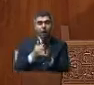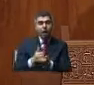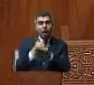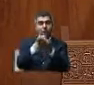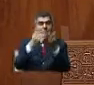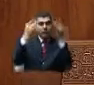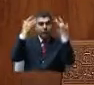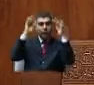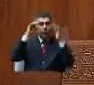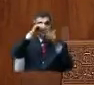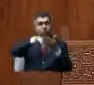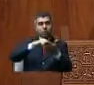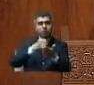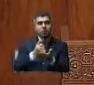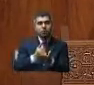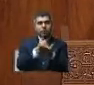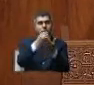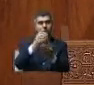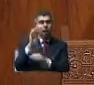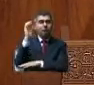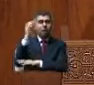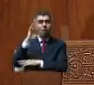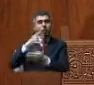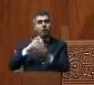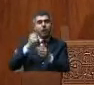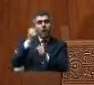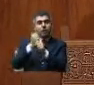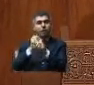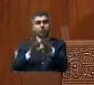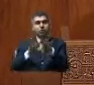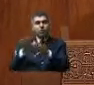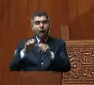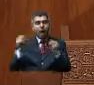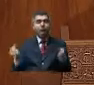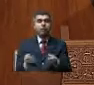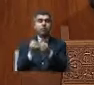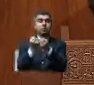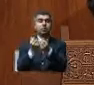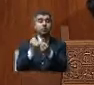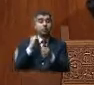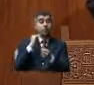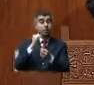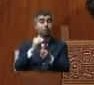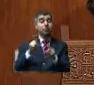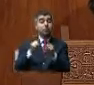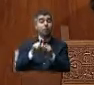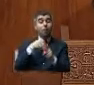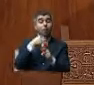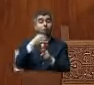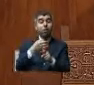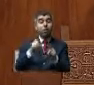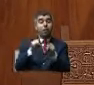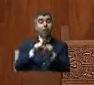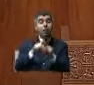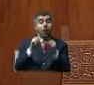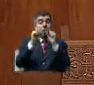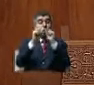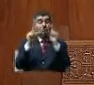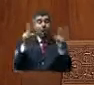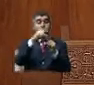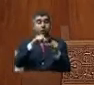والبيئية. وعموما فإن وضعية القطاعات الاجتماعية في تحسن مستمر رغم أنها لم تصل بعد إلى النتائج